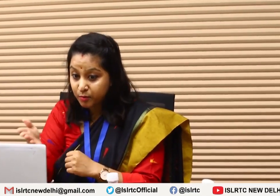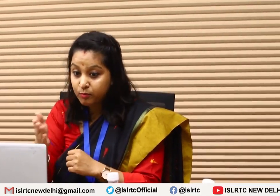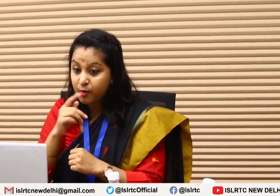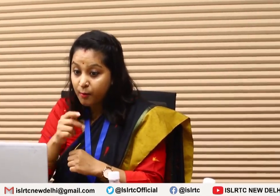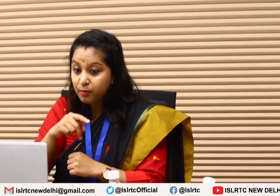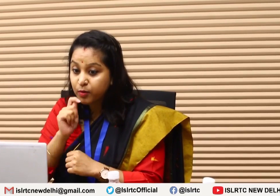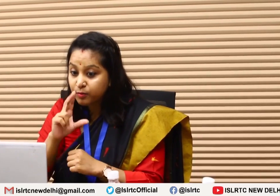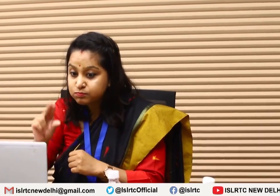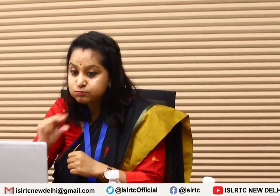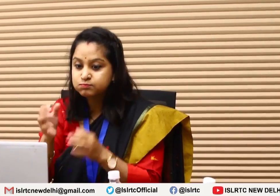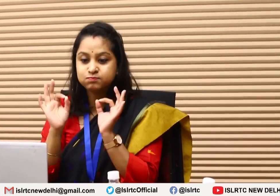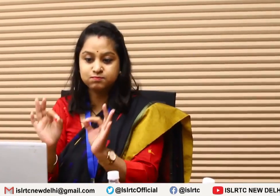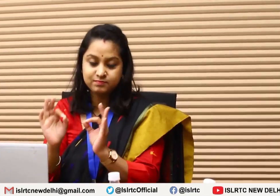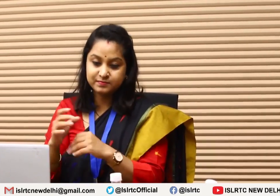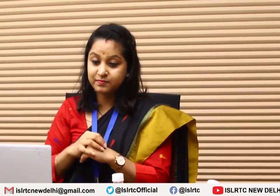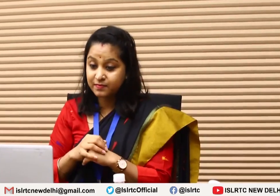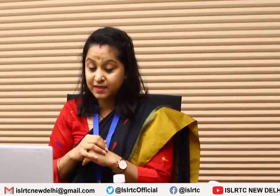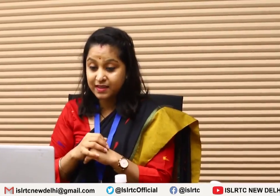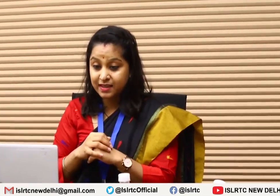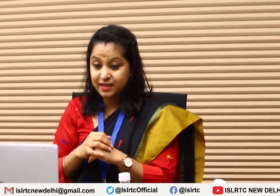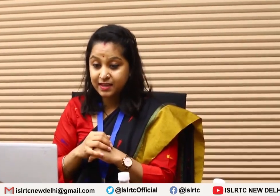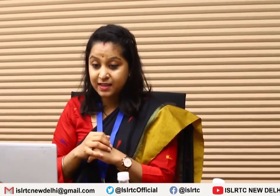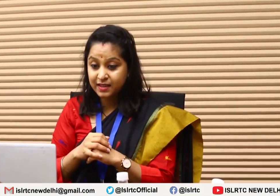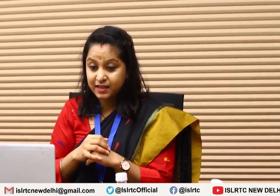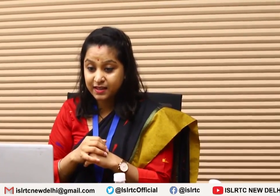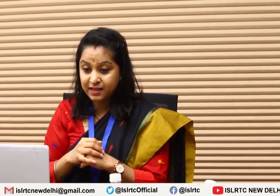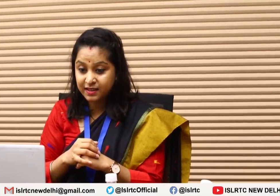है, माननीय सारंगी जी,